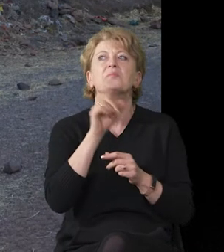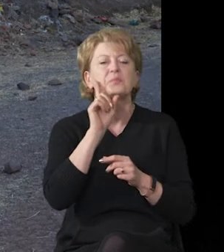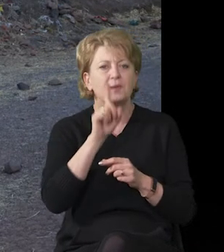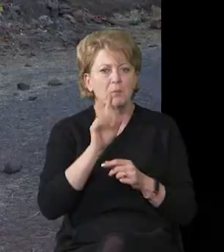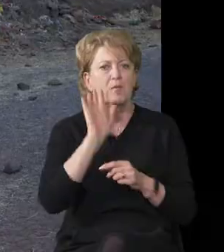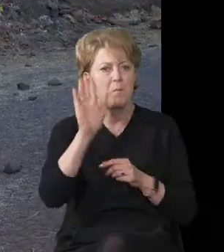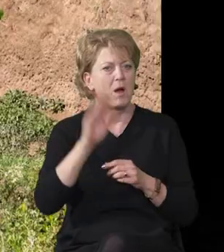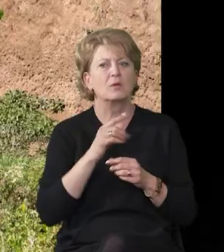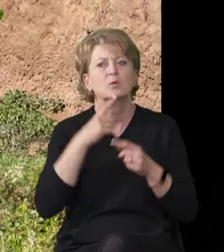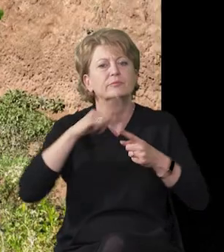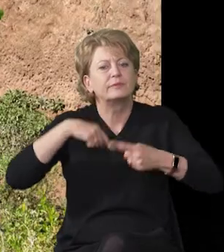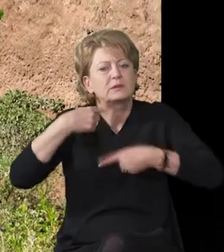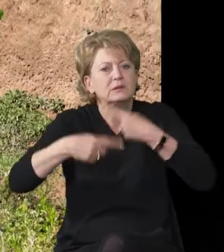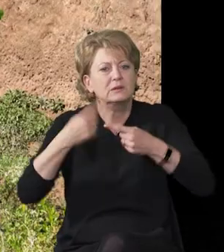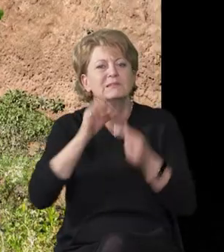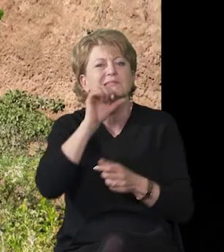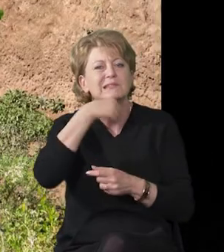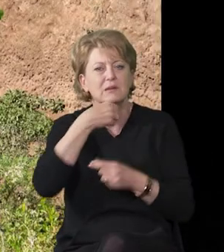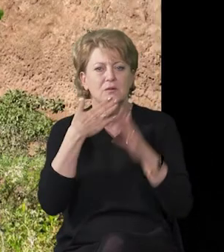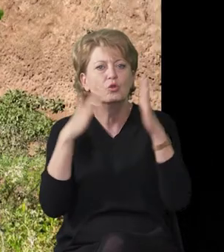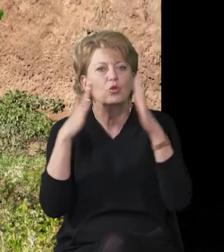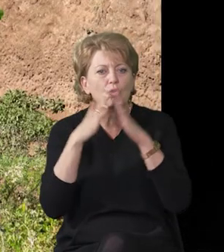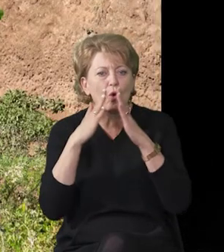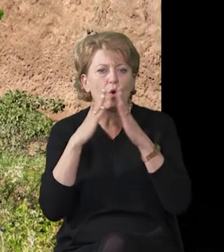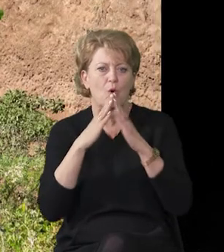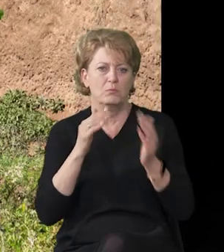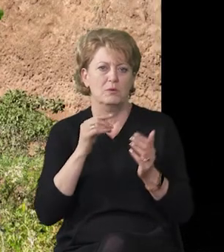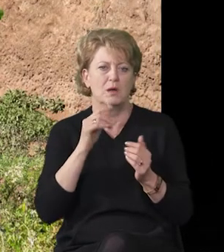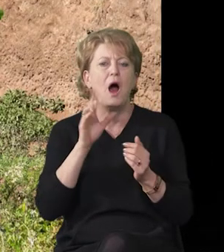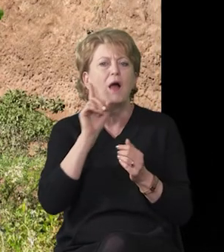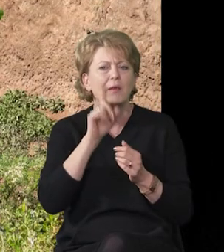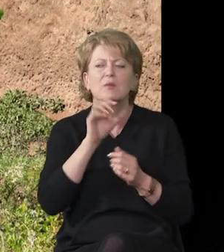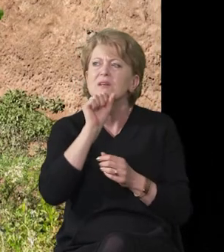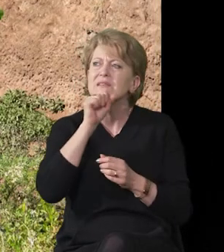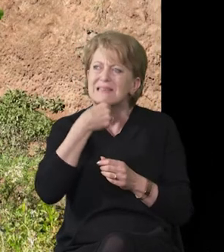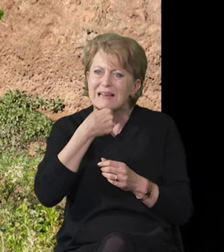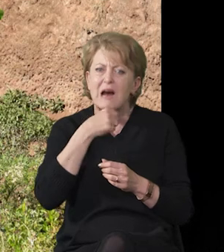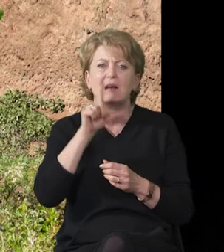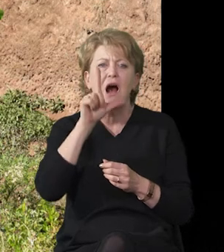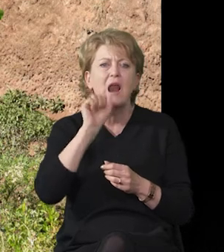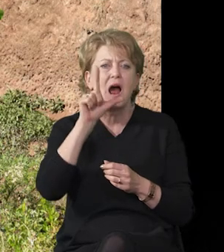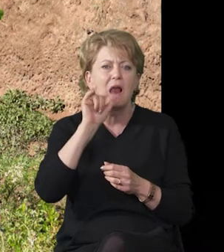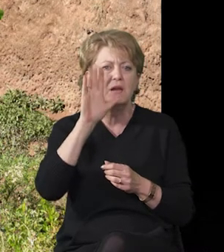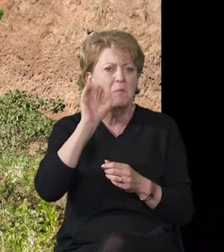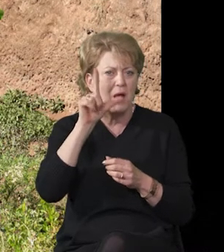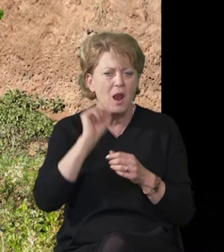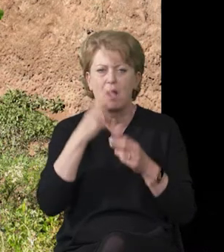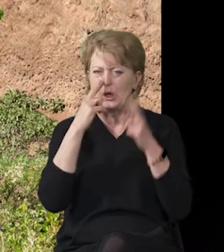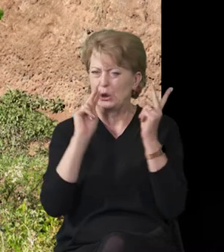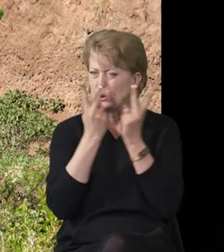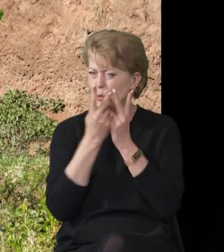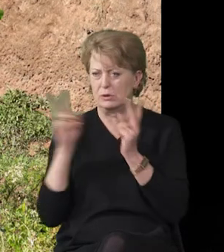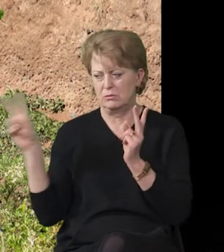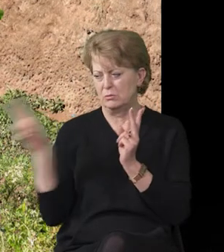zwane Tukul. Natomiast tak naprawdę stara Lalibela jest odwzorowaniem Jerozolimy. Znajduje się tam potok